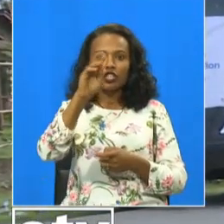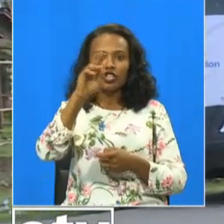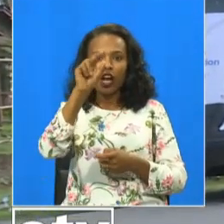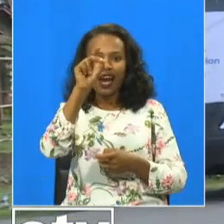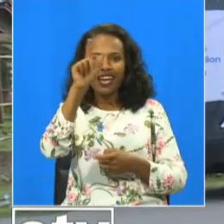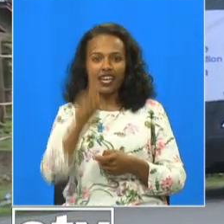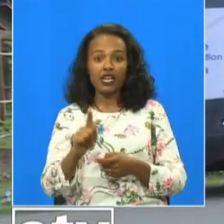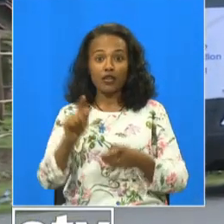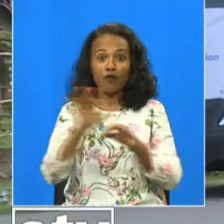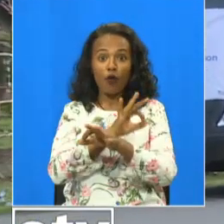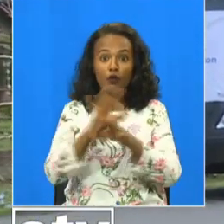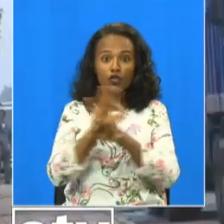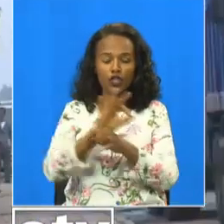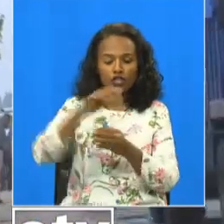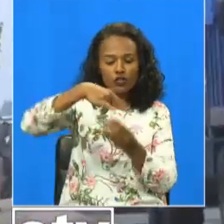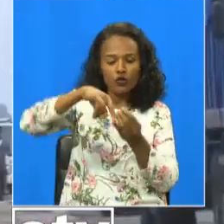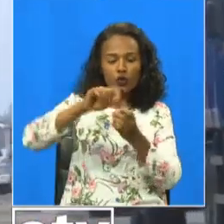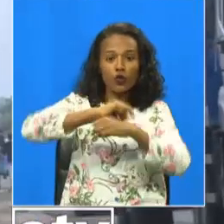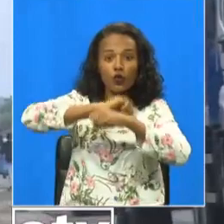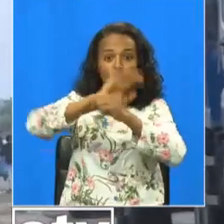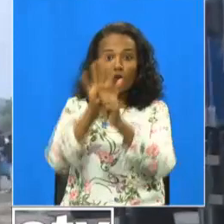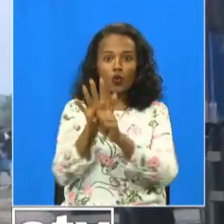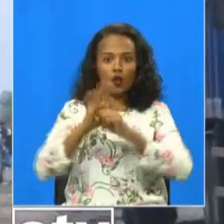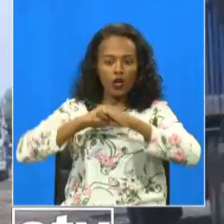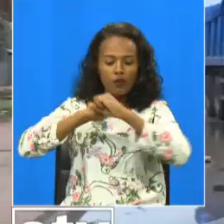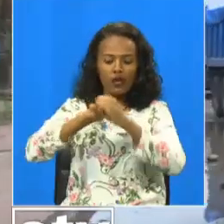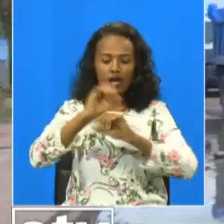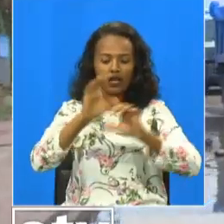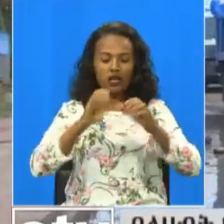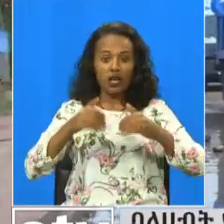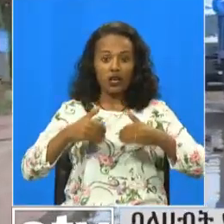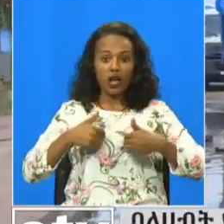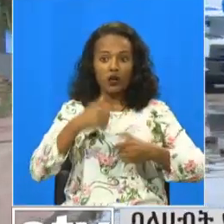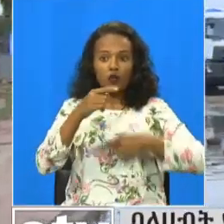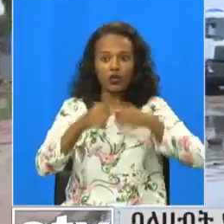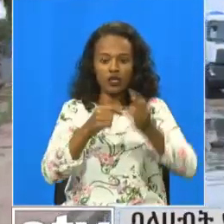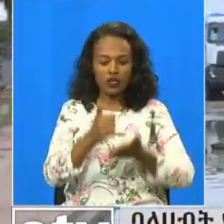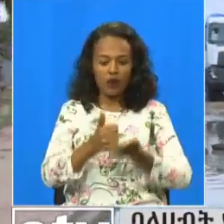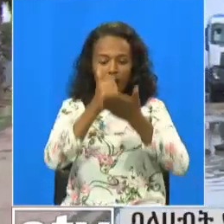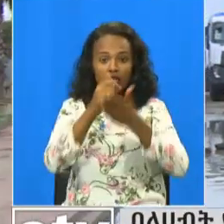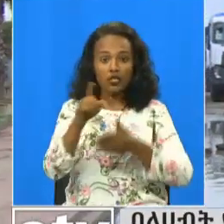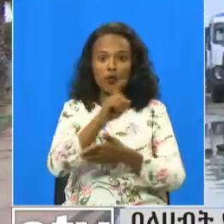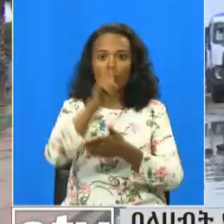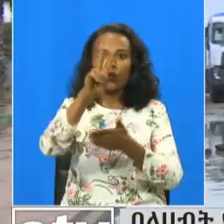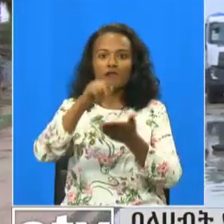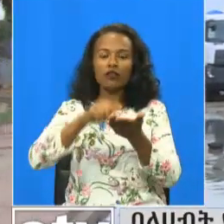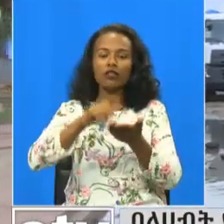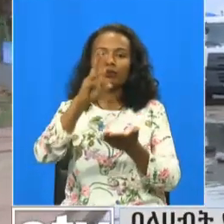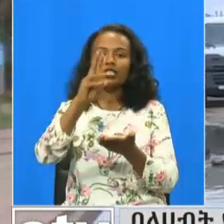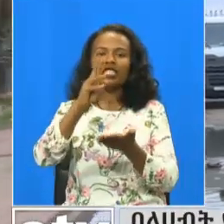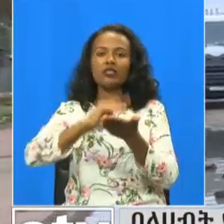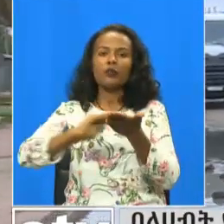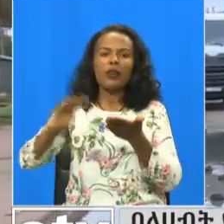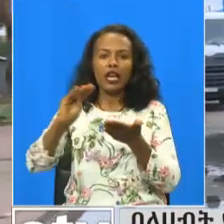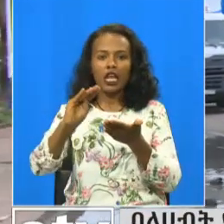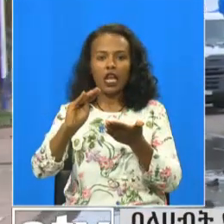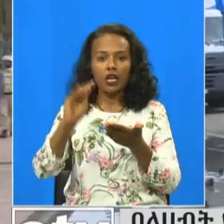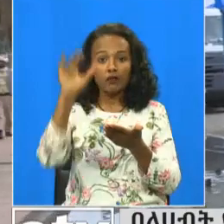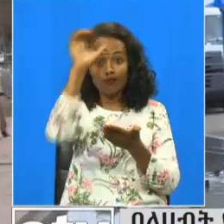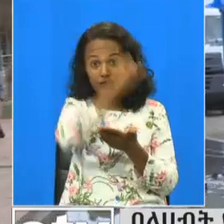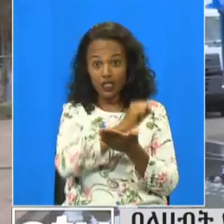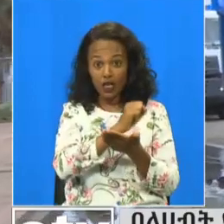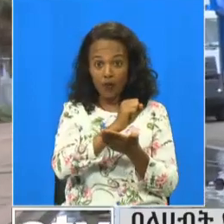ፊላንትሮፒ ፋውንዴሽን ዞኑ የኮሮና ቫይረስ ወረርሽኝን ለመከላከል እያደረገ ያለውን ሂደት ለማገዝ የሚሆን 2.6 ሚሊዮን ብር ግማታዊ ዋጋ